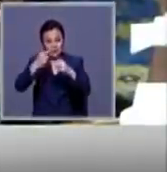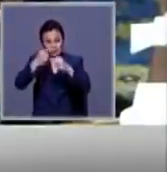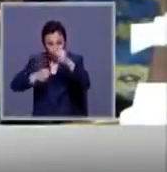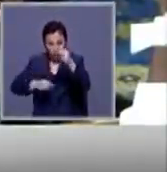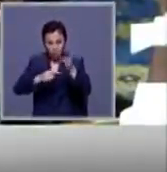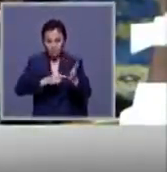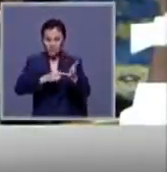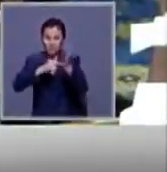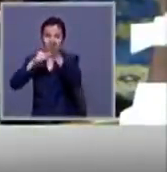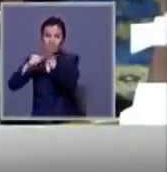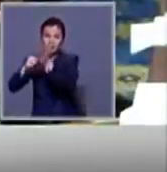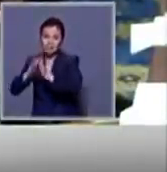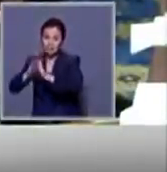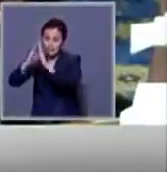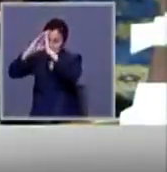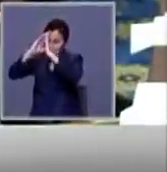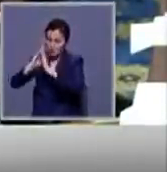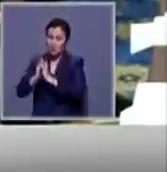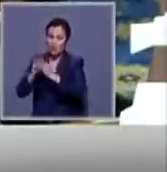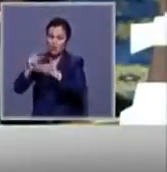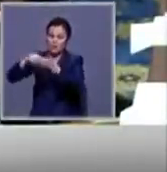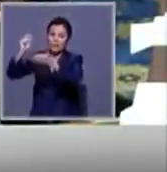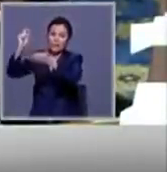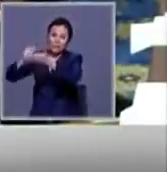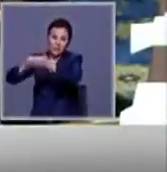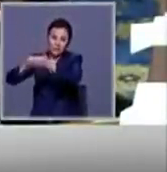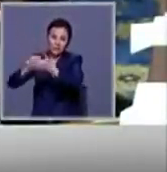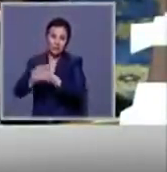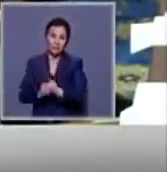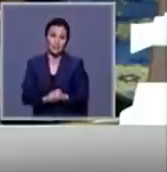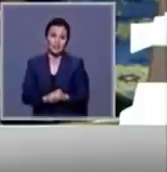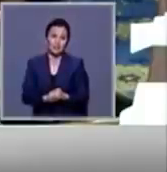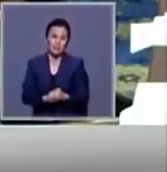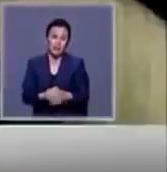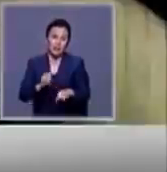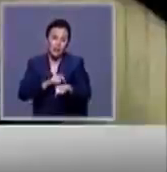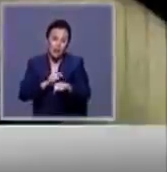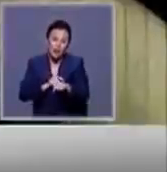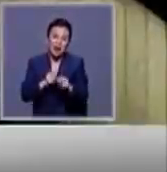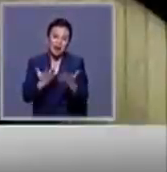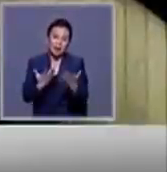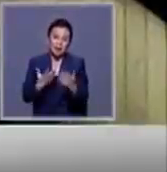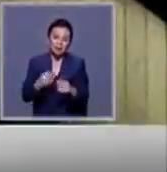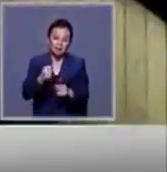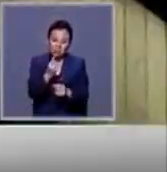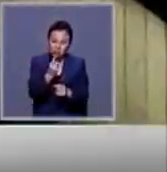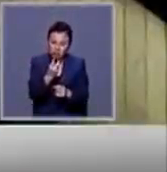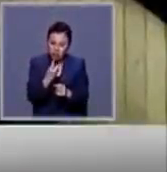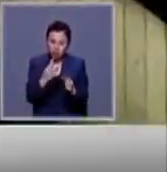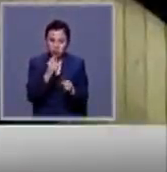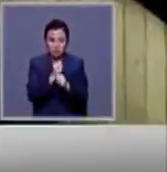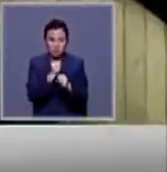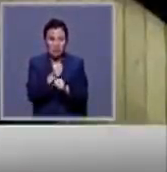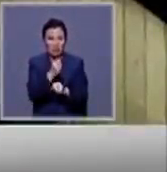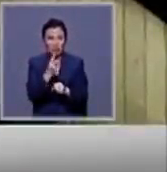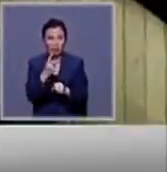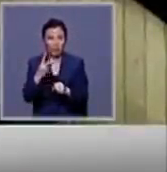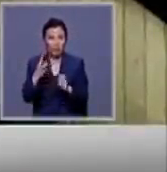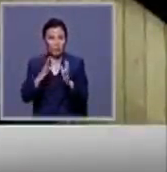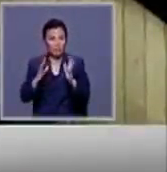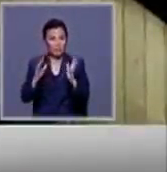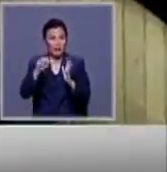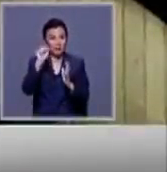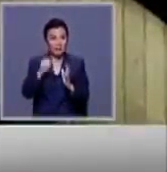ะ อันนี้คือนะแต่ว่าอันนี้ก็คือก็จะออกมาในช่วงเวลาใกล้ๆกันใช่ไหมอันนี้ก็คือ